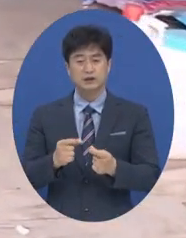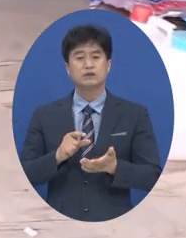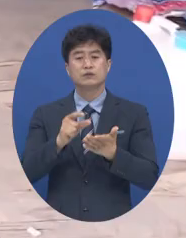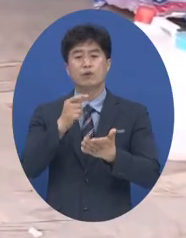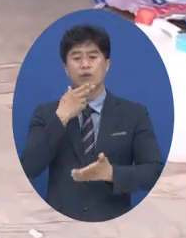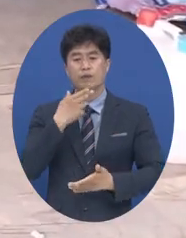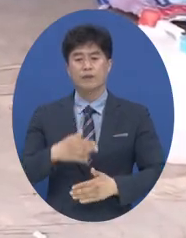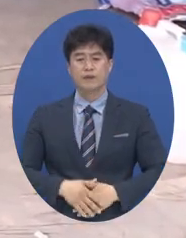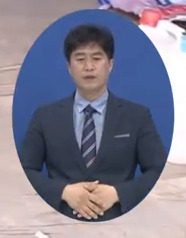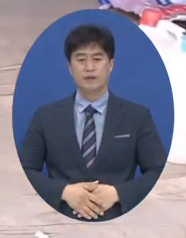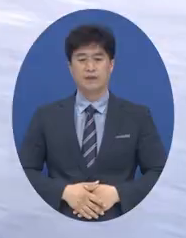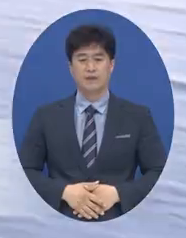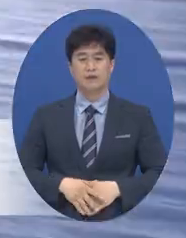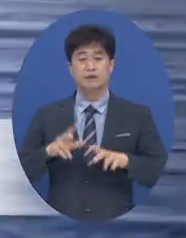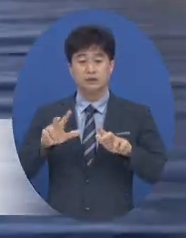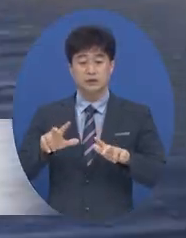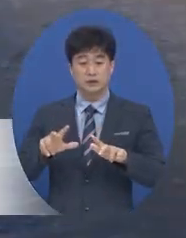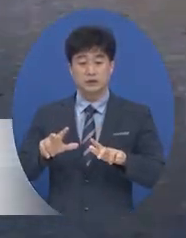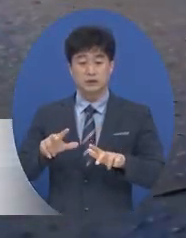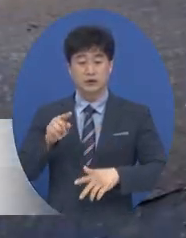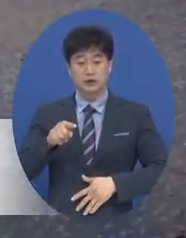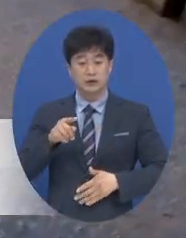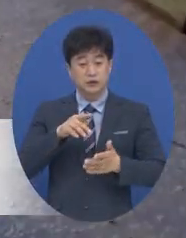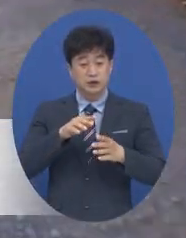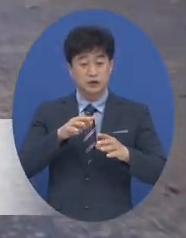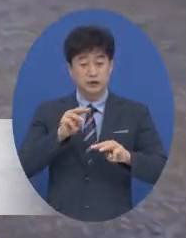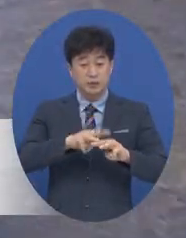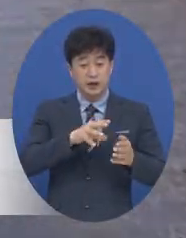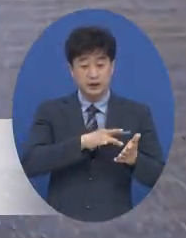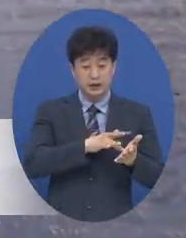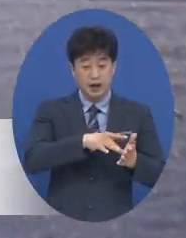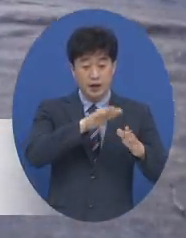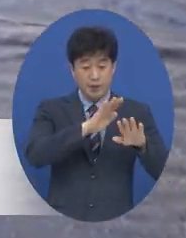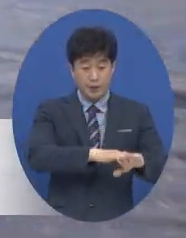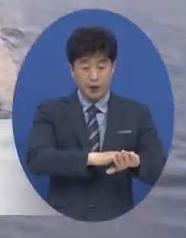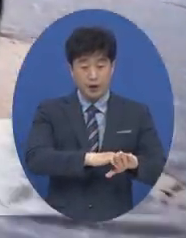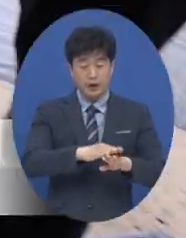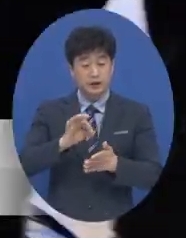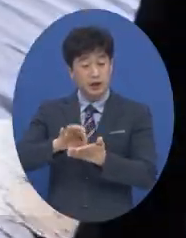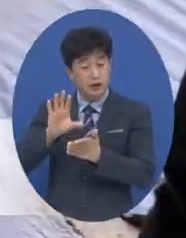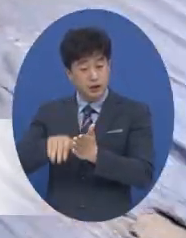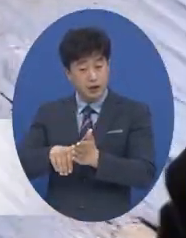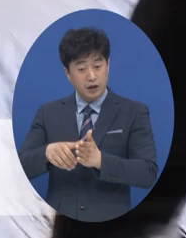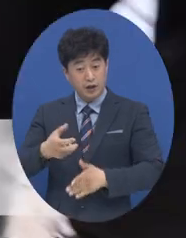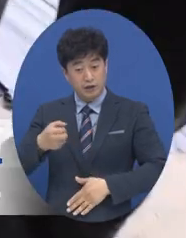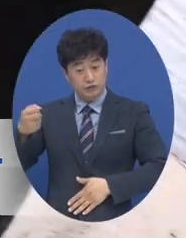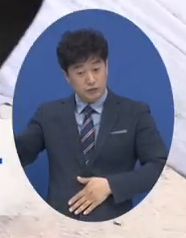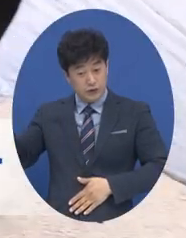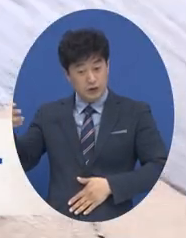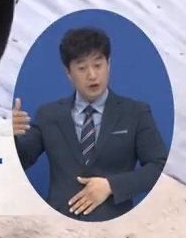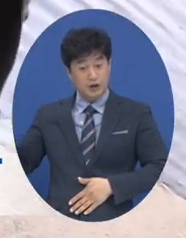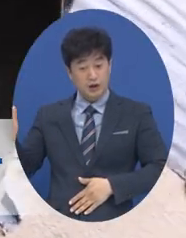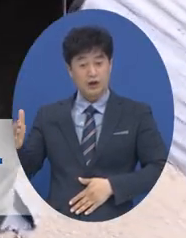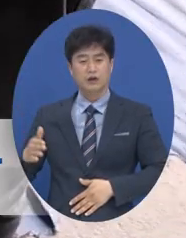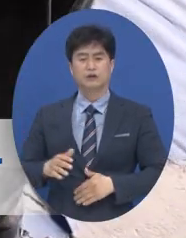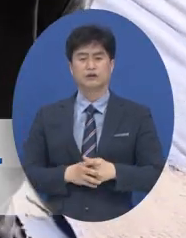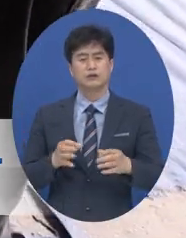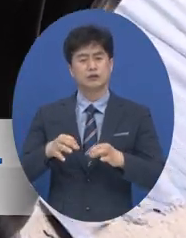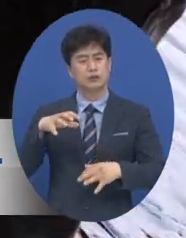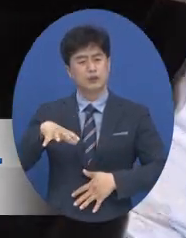창고입니다. 지금 그러면 여기에 농약을 보관을 하시다가 사용할 때는 들고 가서 하시는 거예요? 네.